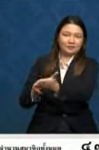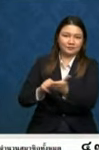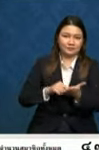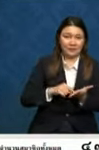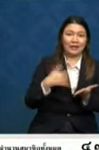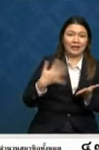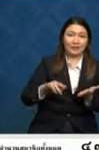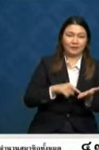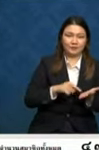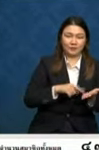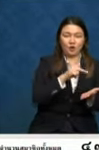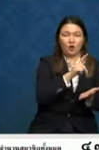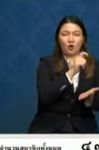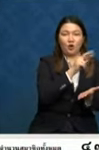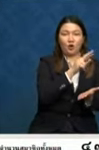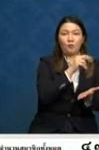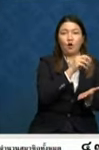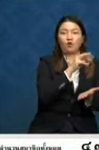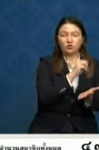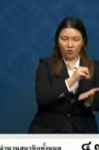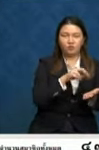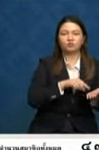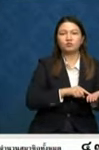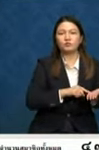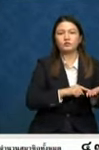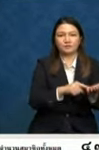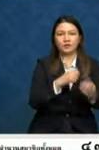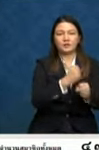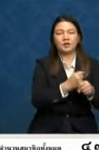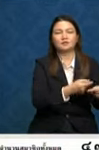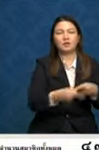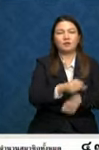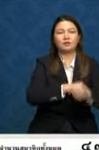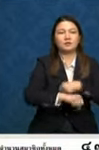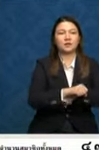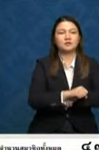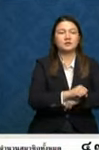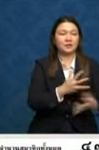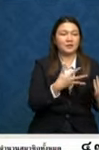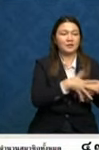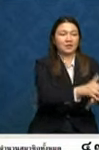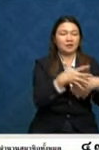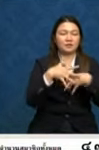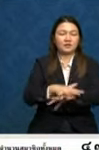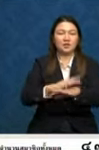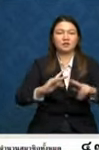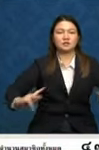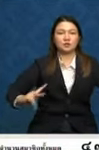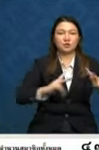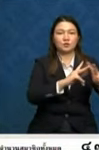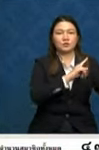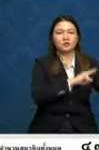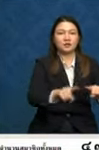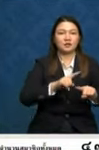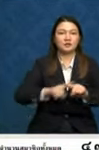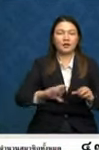ริหารแล้วเนี่ยมานำไปสู่การปฏิบัติโดยเชื่อมโยงไปทุกส่วนราชการที่มีงานเฉพาะด้านต่อไปในส่ว